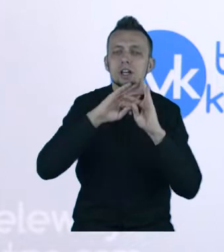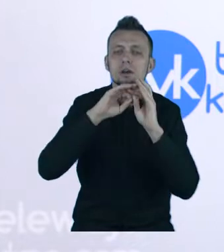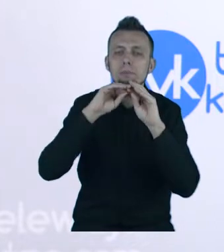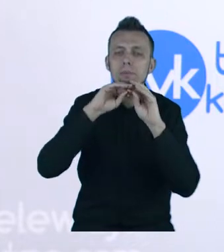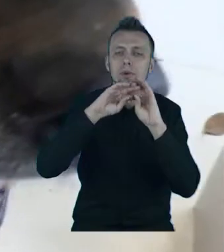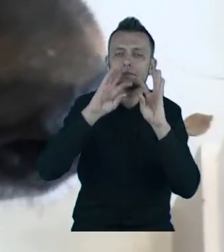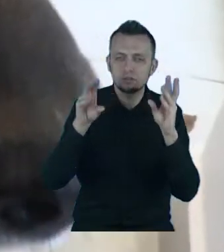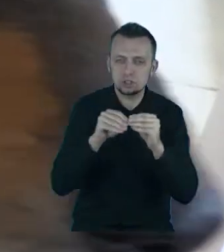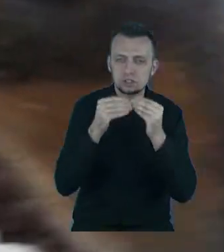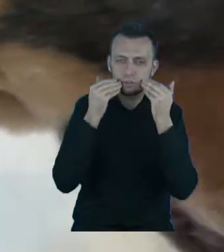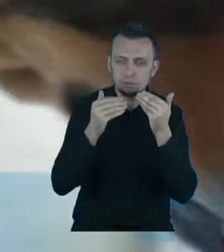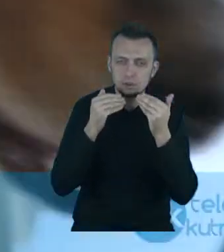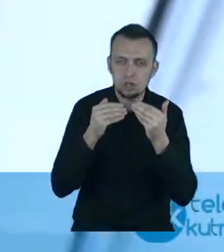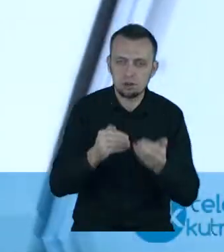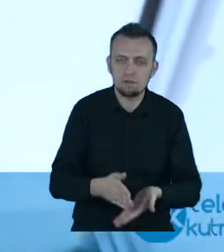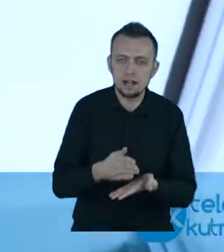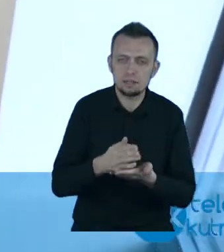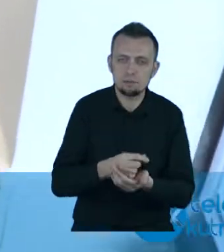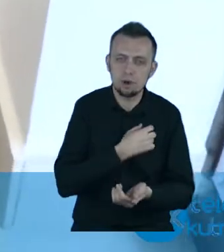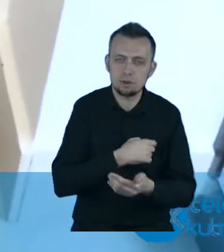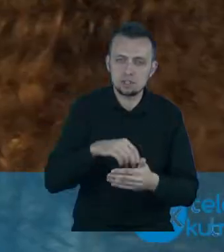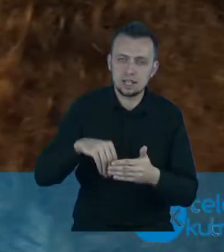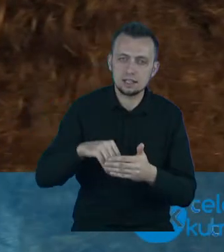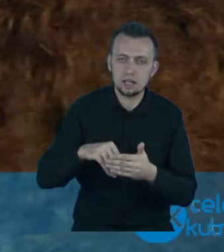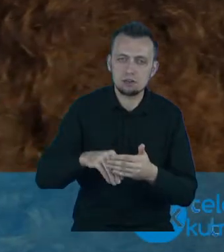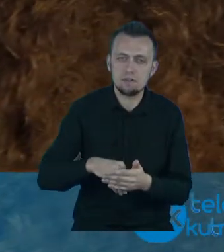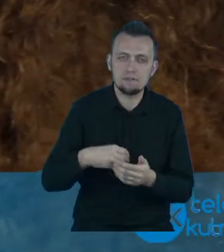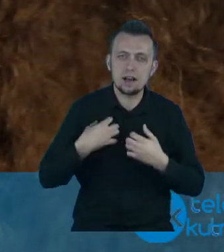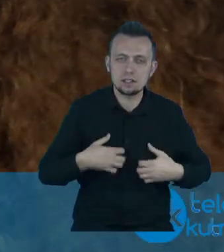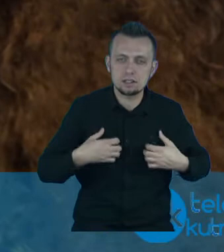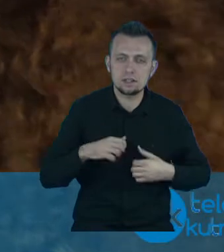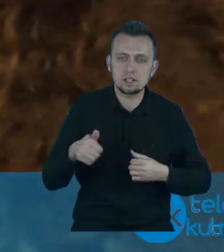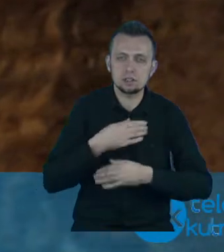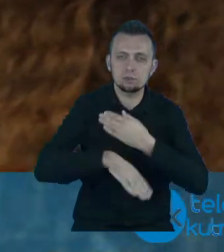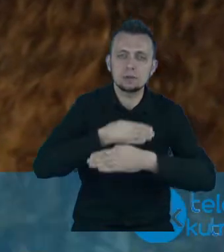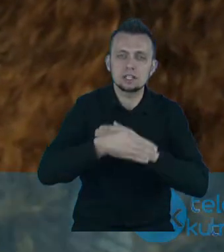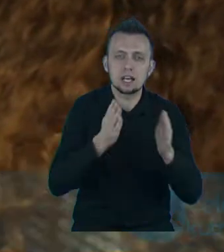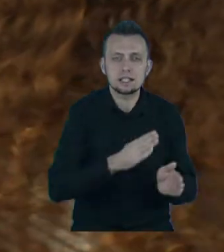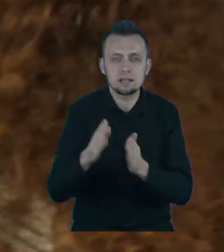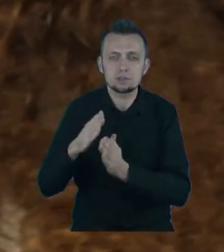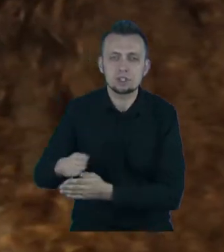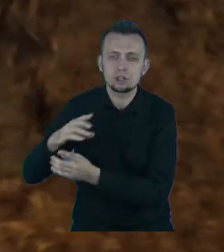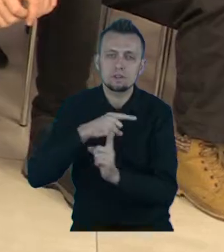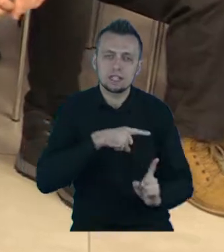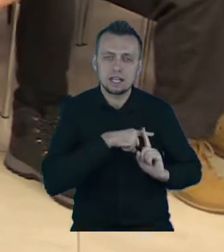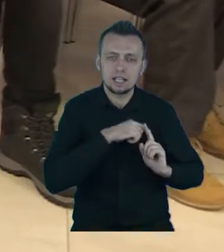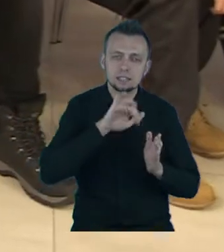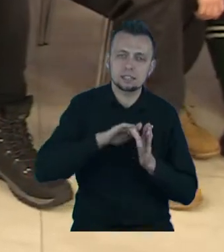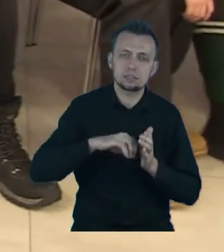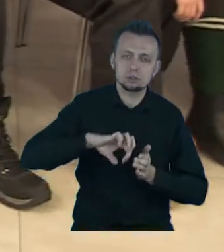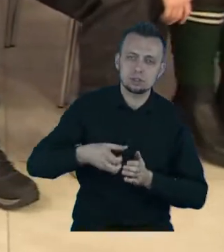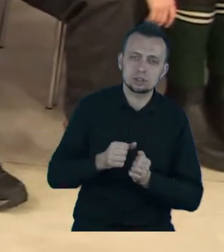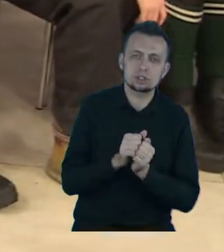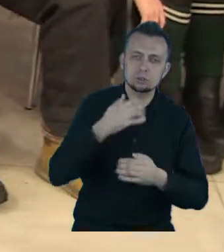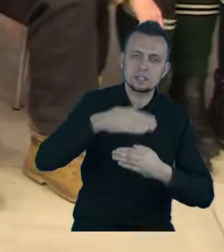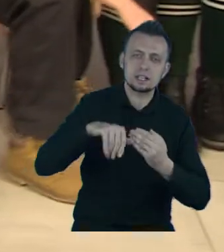potrzebującym zwierzętom. Pierwsza edycja akcji Ocieplamy psią budę, przygotowana przez harcerzy z Kutnowskiego Chówca ZHP, zakończyła się